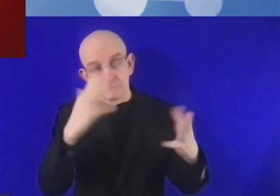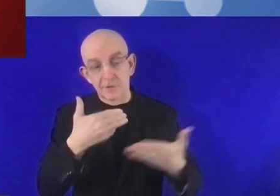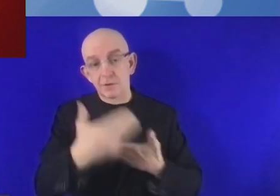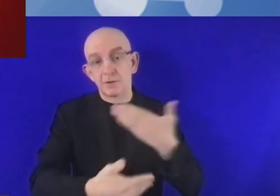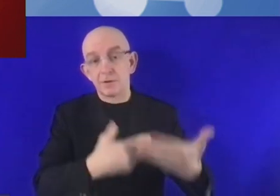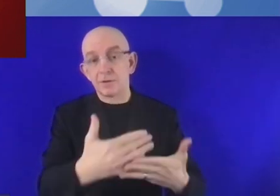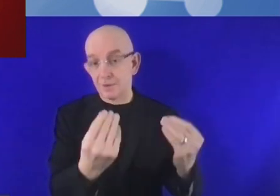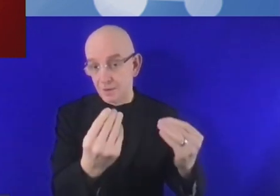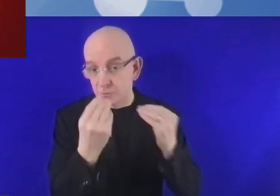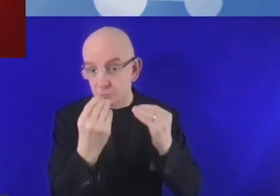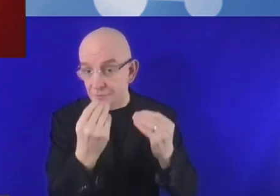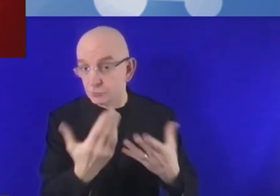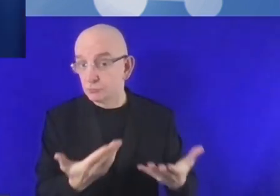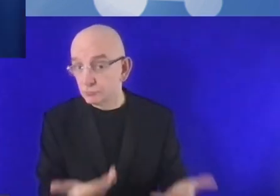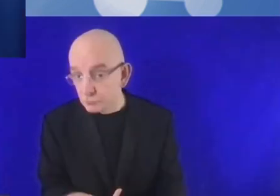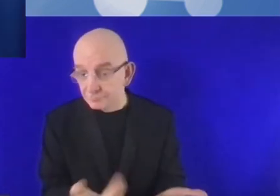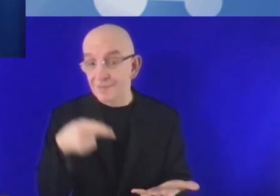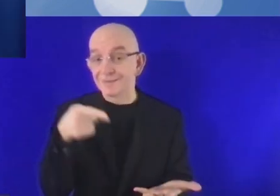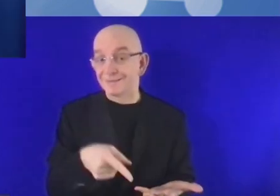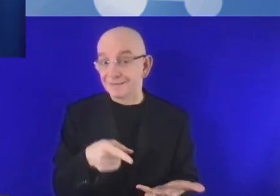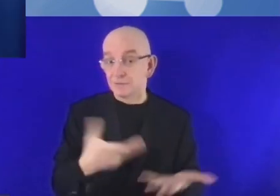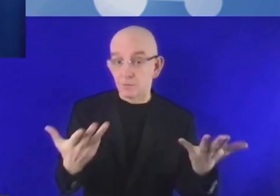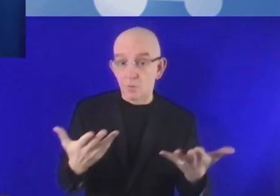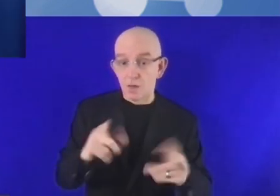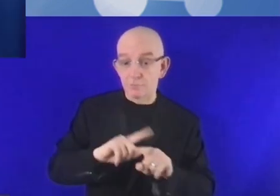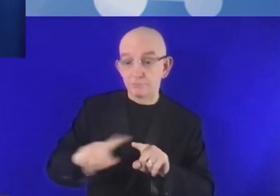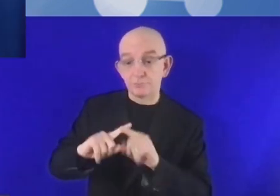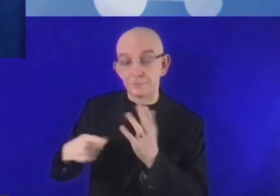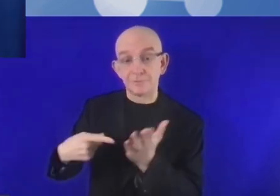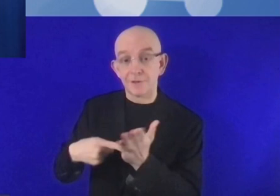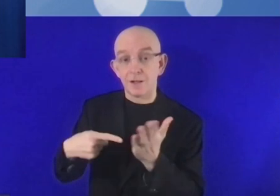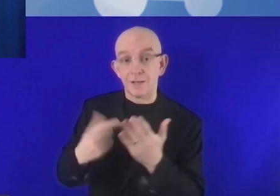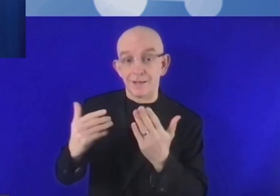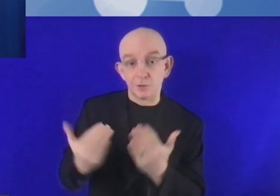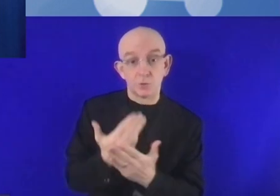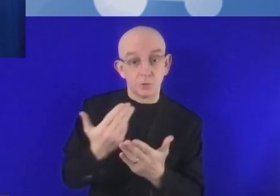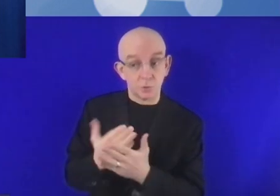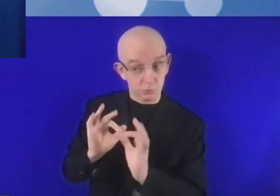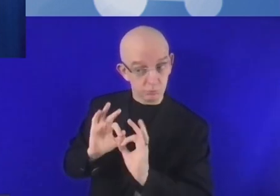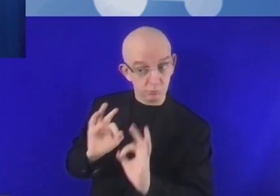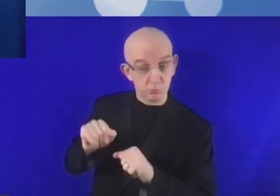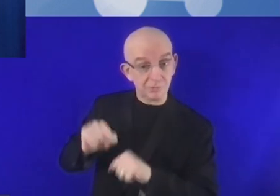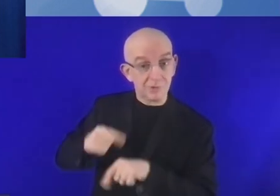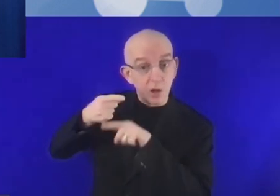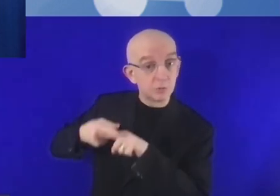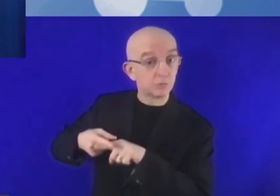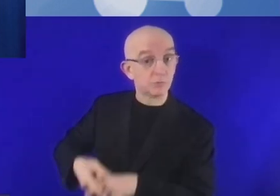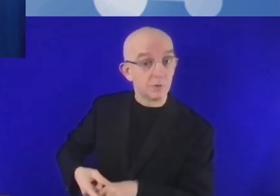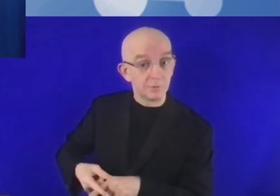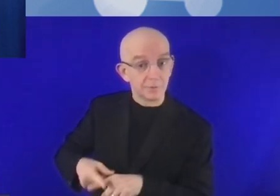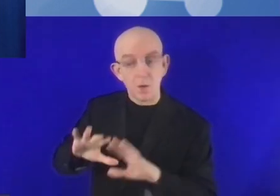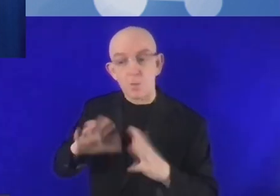edukacji, czy możemy w pełni zaufać nowym pojawiającym się technologiom, jak w najlepszy sposób wykorzystać